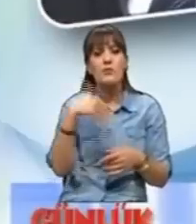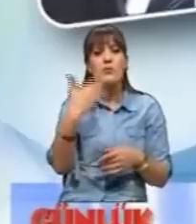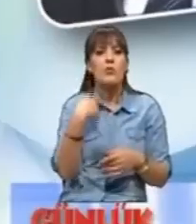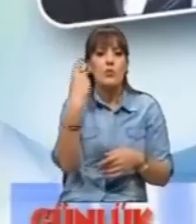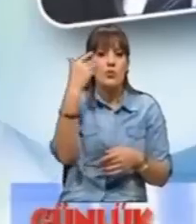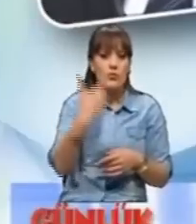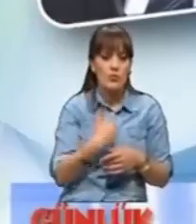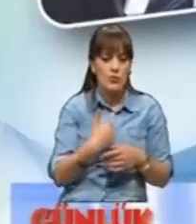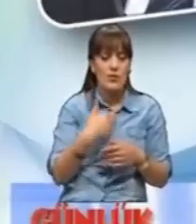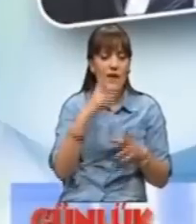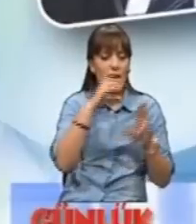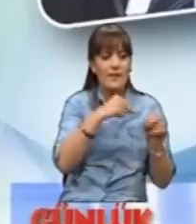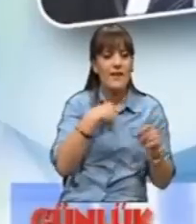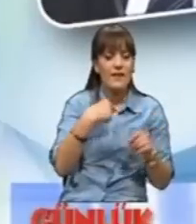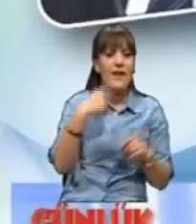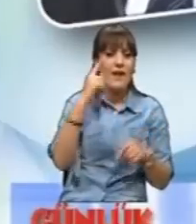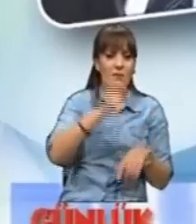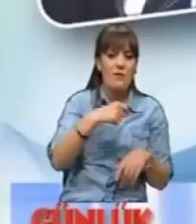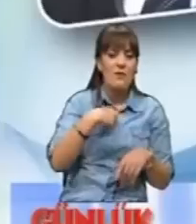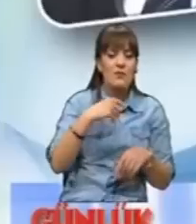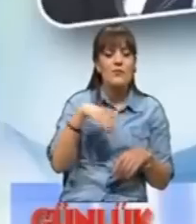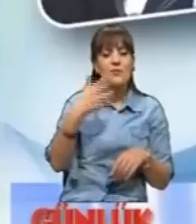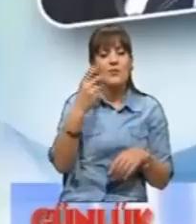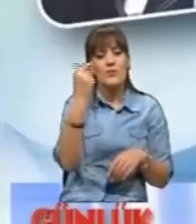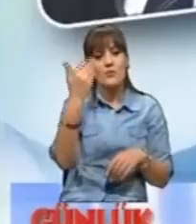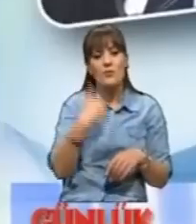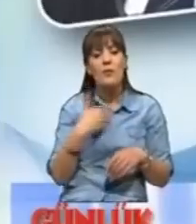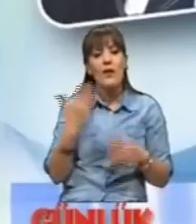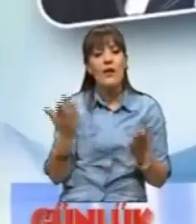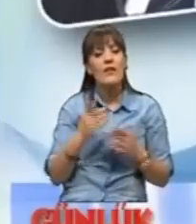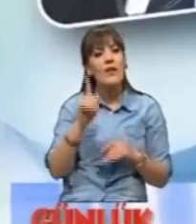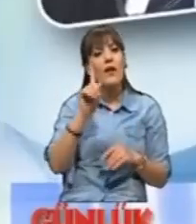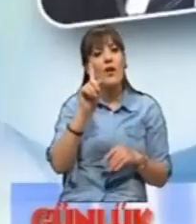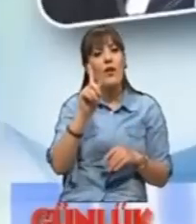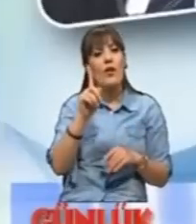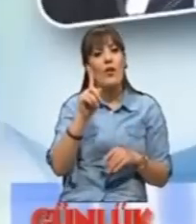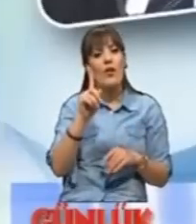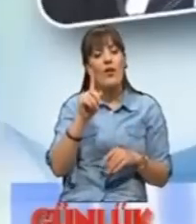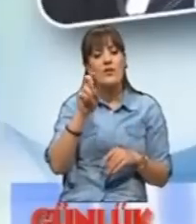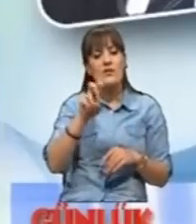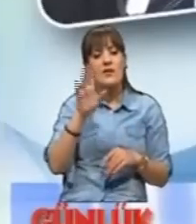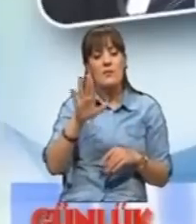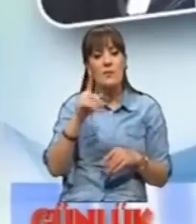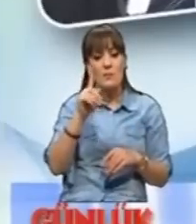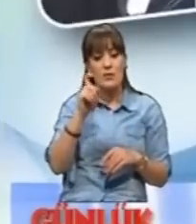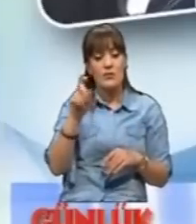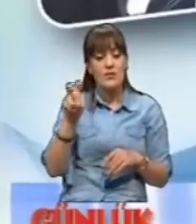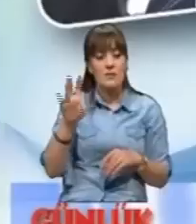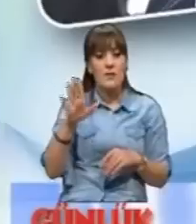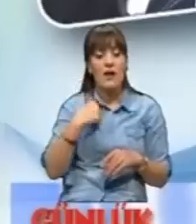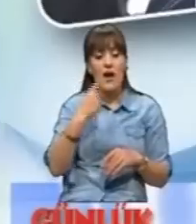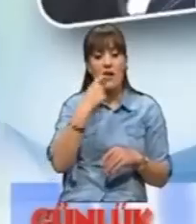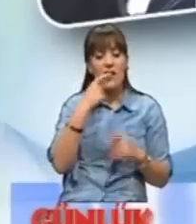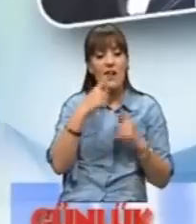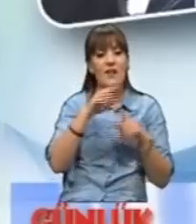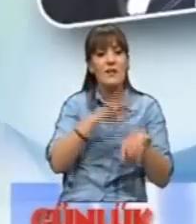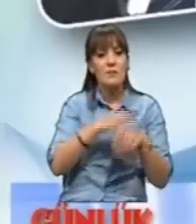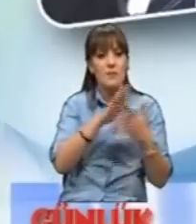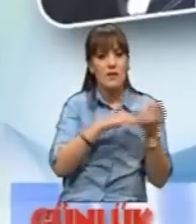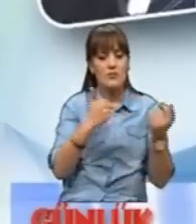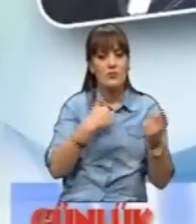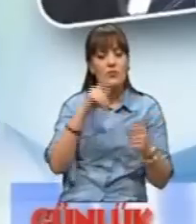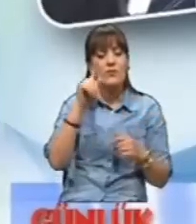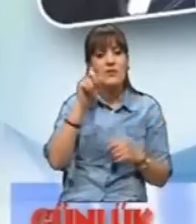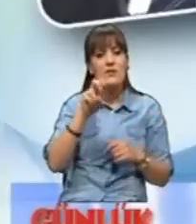onu kaybetmeniz yatarken gerekiyor aman diyeyim. Ve hatta yani 1985 Ankara Tıp mezunuyum ben.